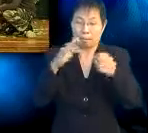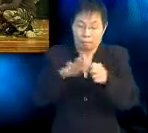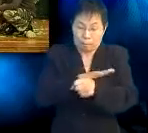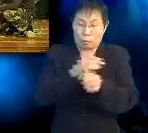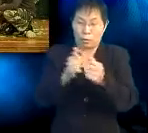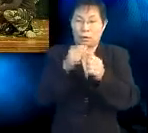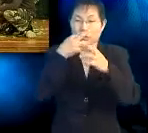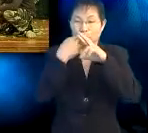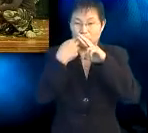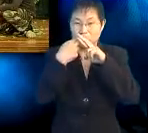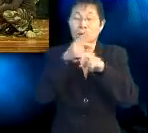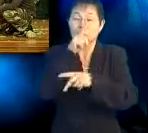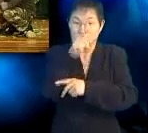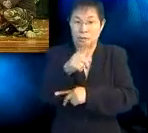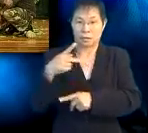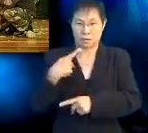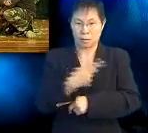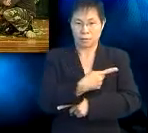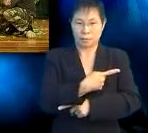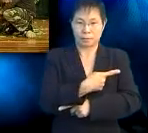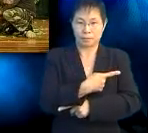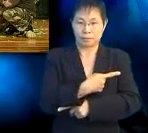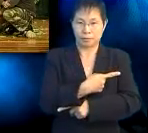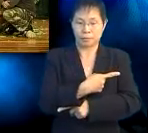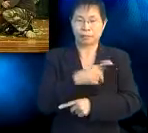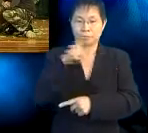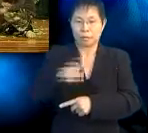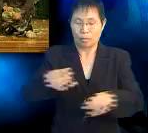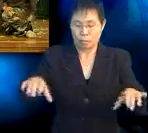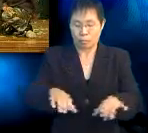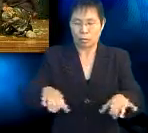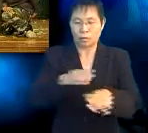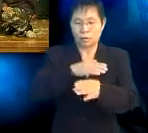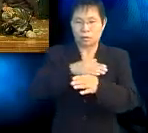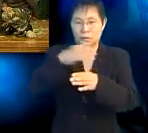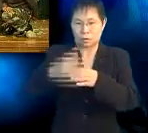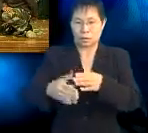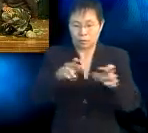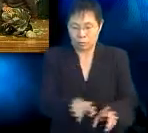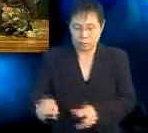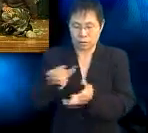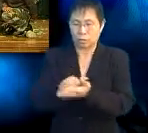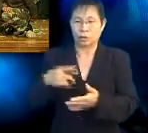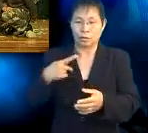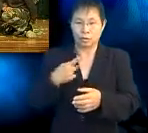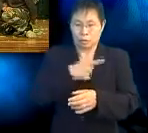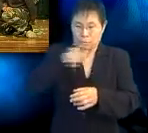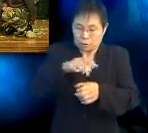Benar. Kita mesti jalankan apa yang telah kita rancangkan tadi. Kita mesti cukup berhati-hati.